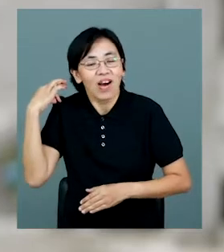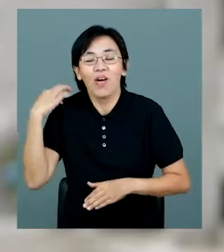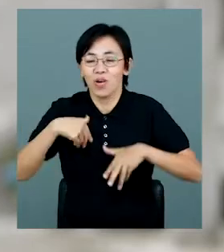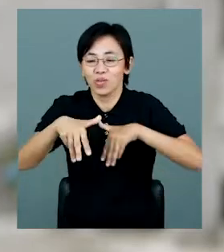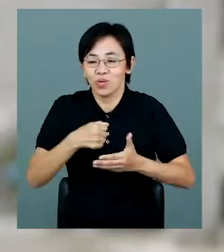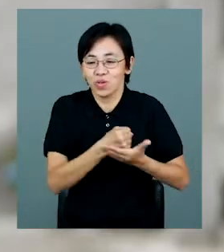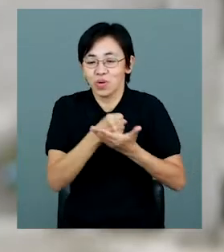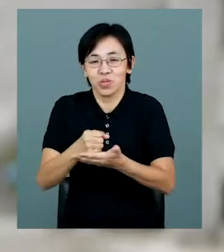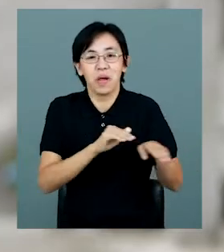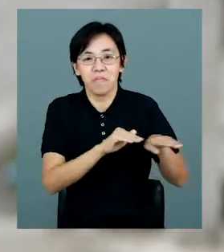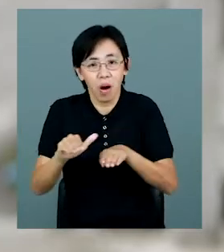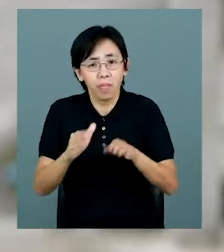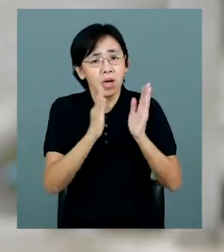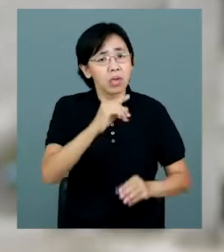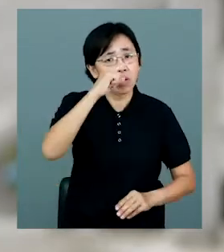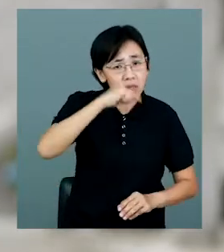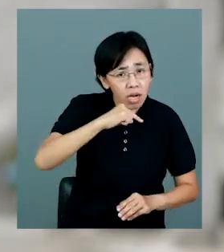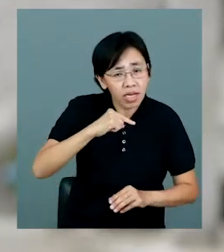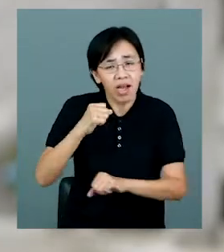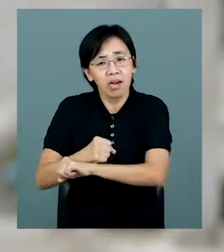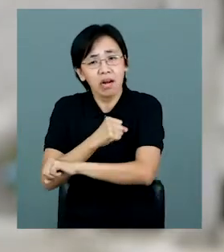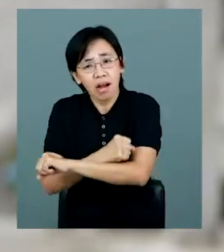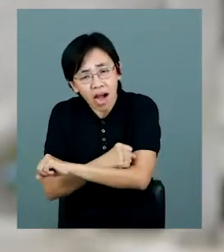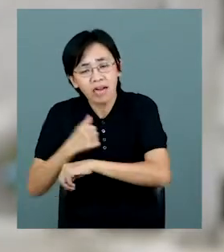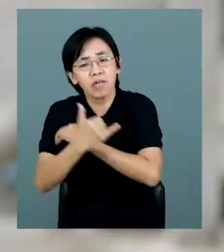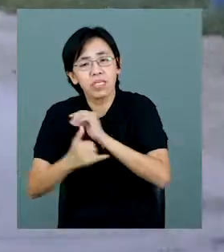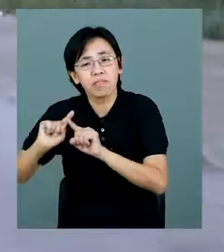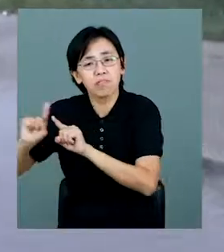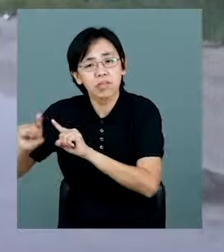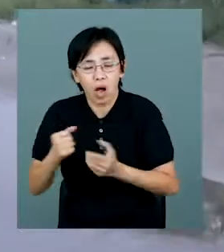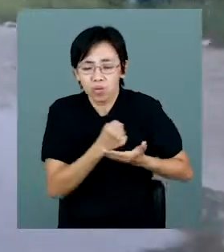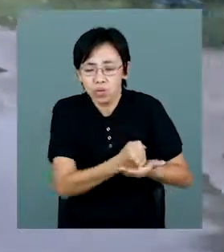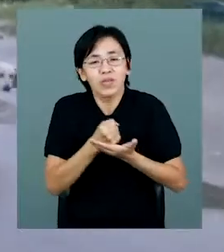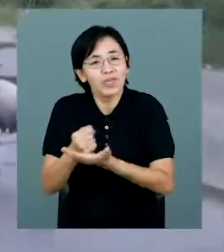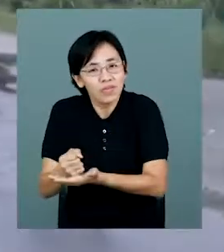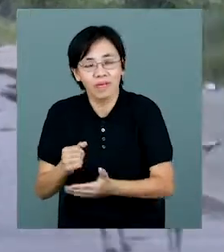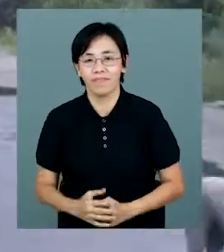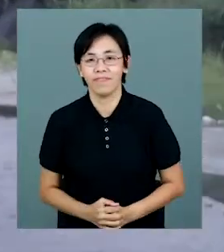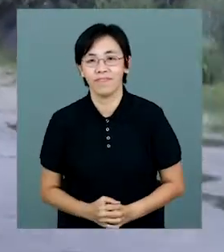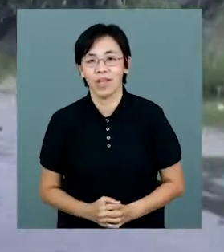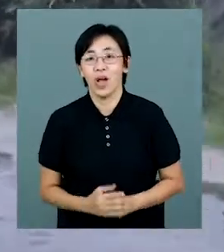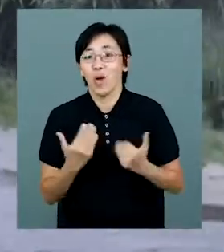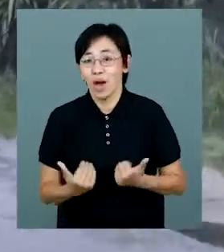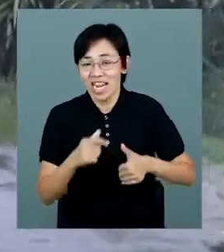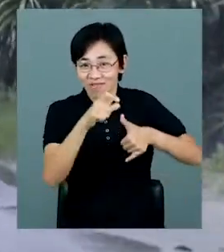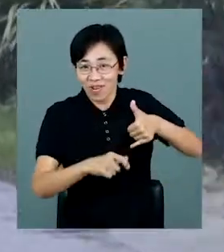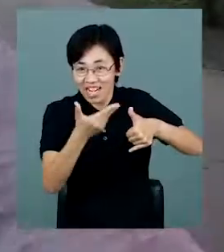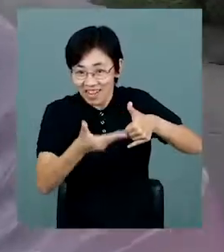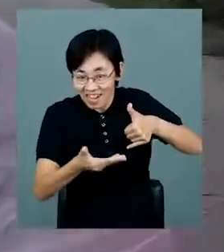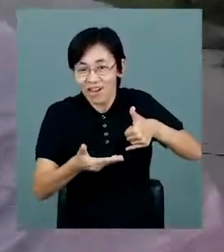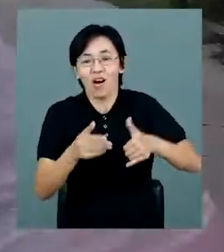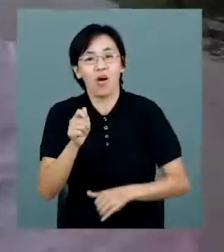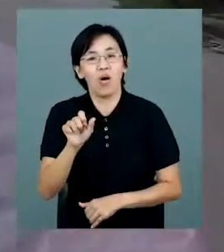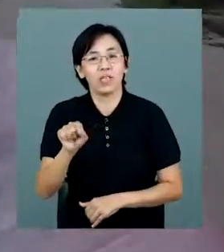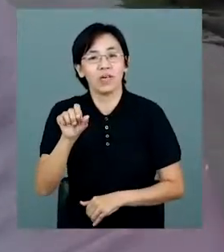หลือคนในชุมชนนะครับไม่ว่าจะเป็นคนไทยหรือว่าแรงงานข้ามชาติเช่นเดียวกับคนต้นเรื่องของเราในวันนี้นะครับเป็